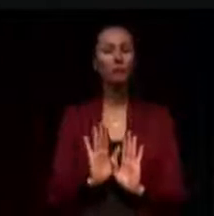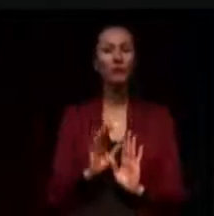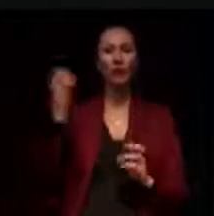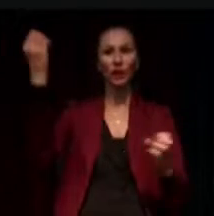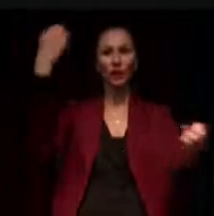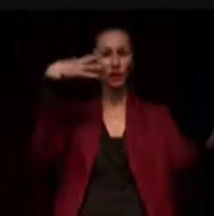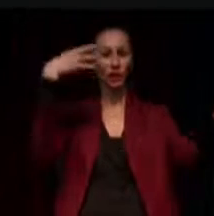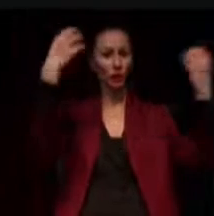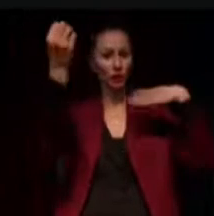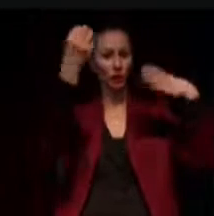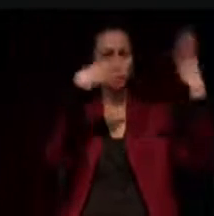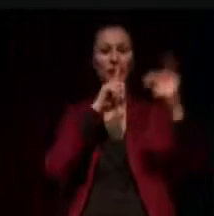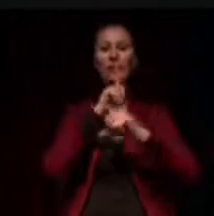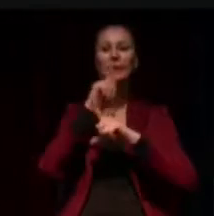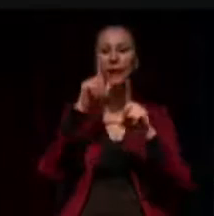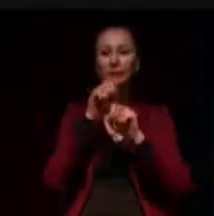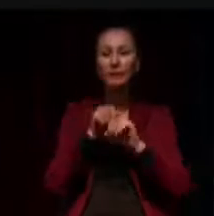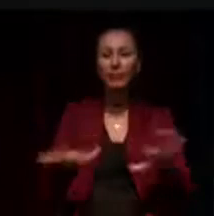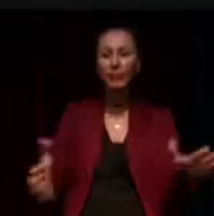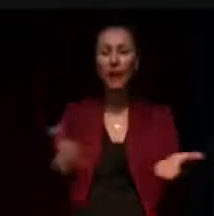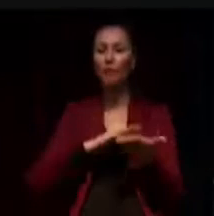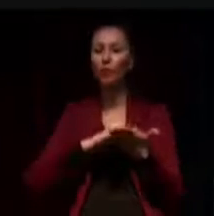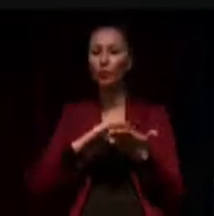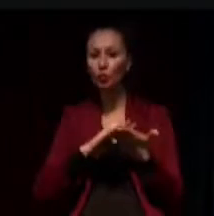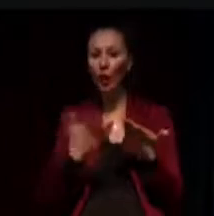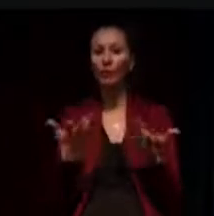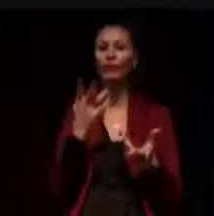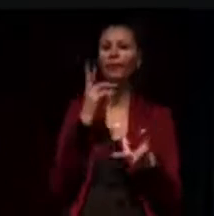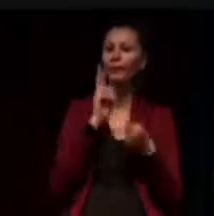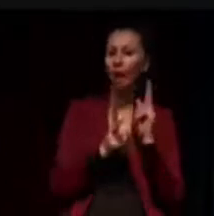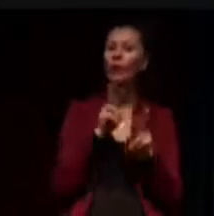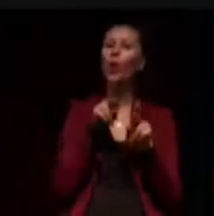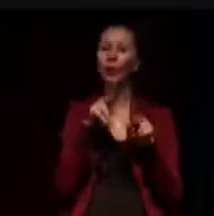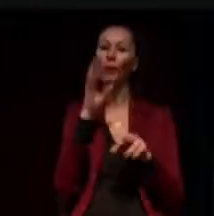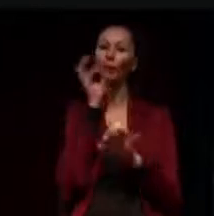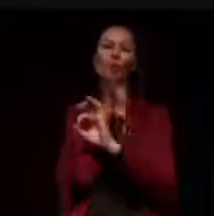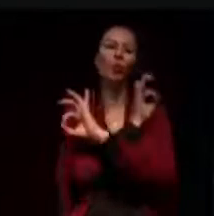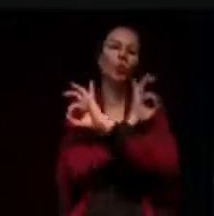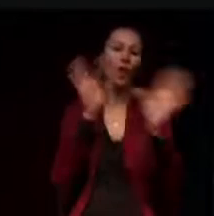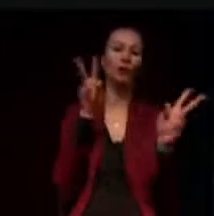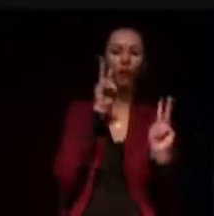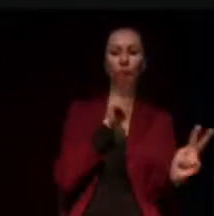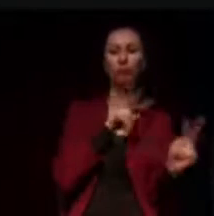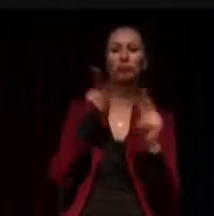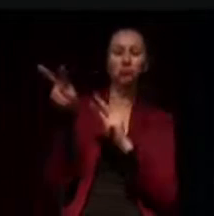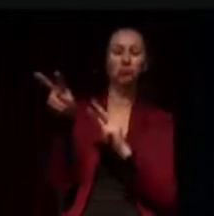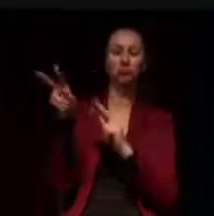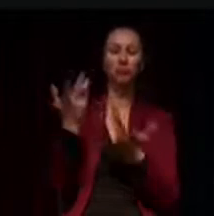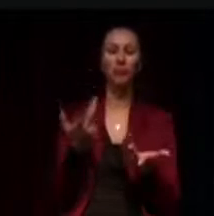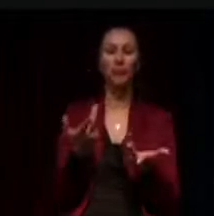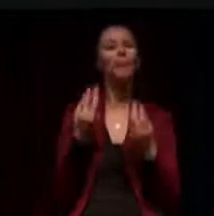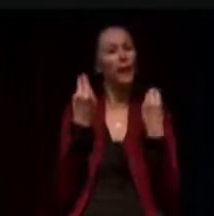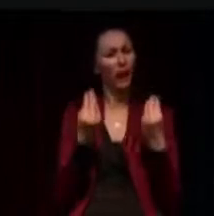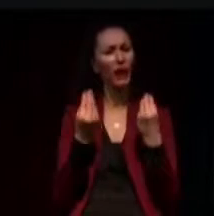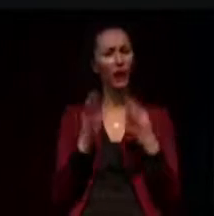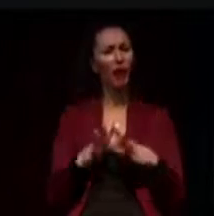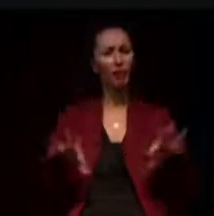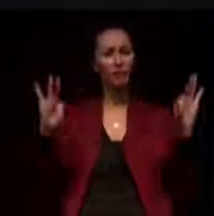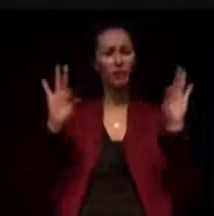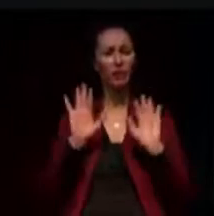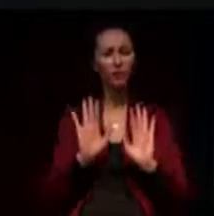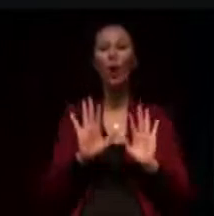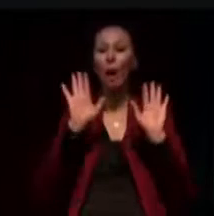Sahnenin ışıklandırılması, ses sistemi, ses düzeni tiyatral açıdan gerçekten muhteşemdi. İyi